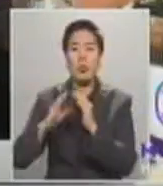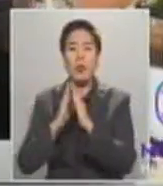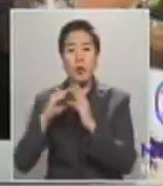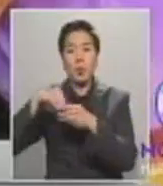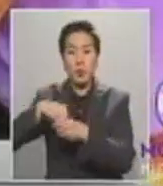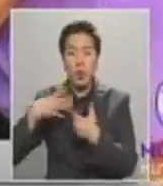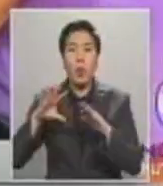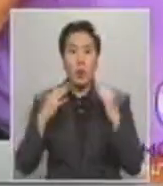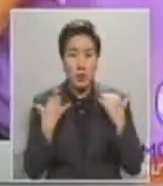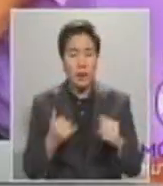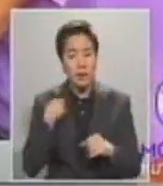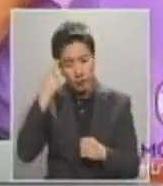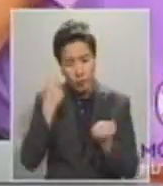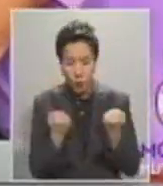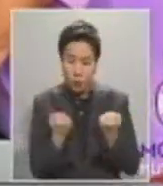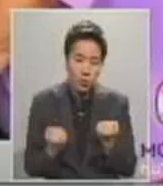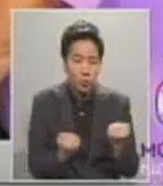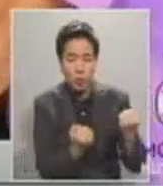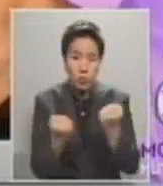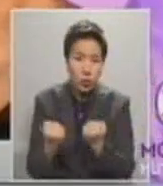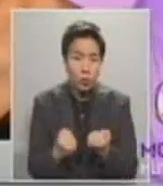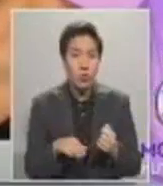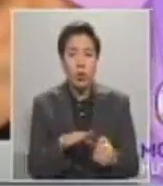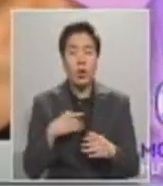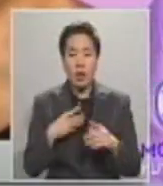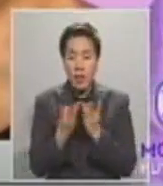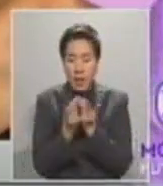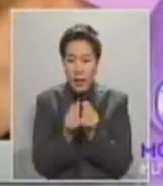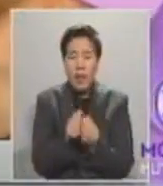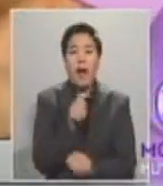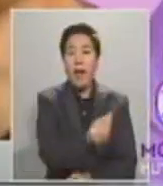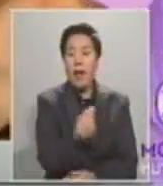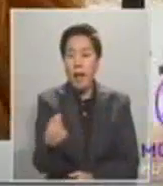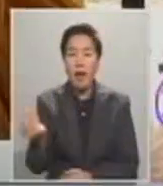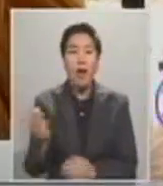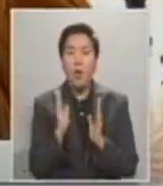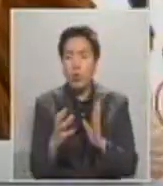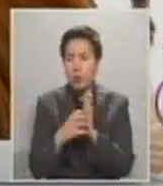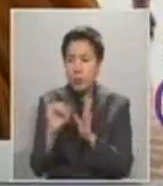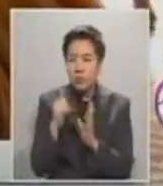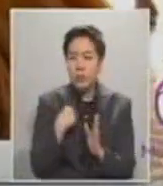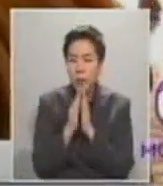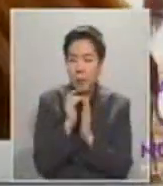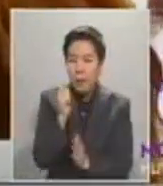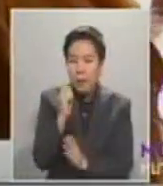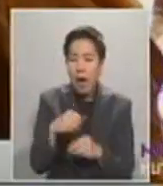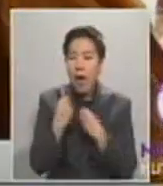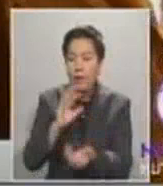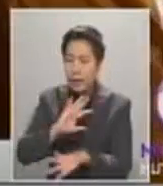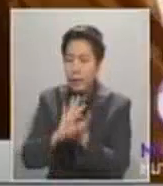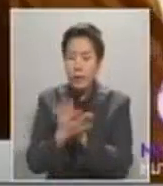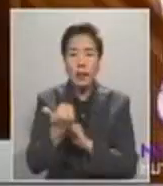ต่ว่าที่ออกมาตระเวนเนี่ยก็คือมาตระเวนใบหวยด้วยสะเดาะเคราะห์ด้วยคือรับทำพิธีไปเรื่